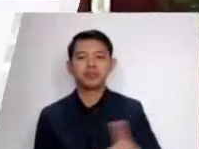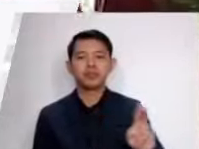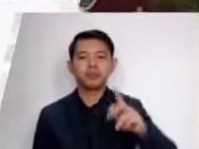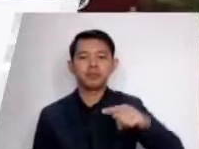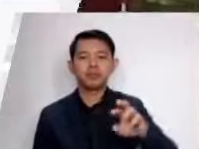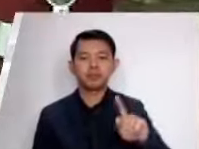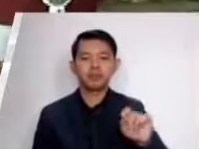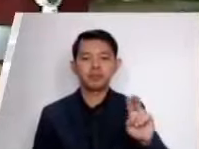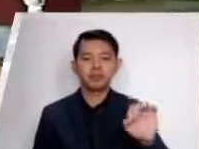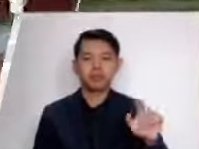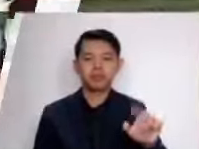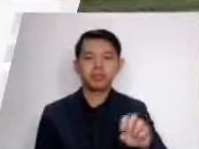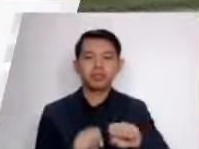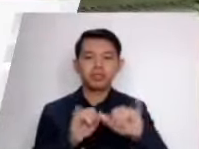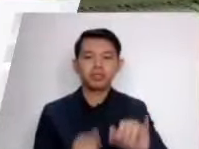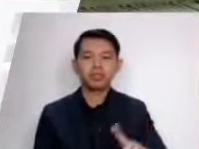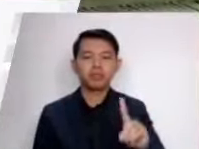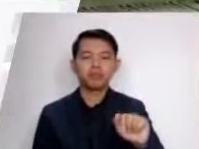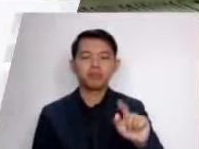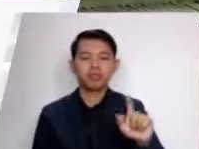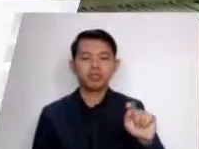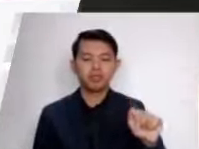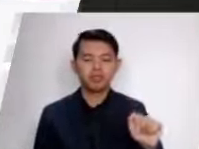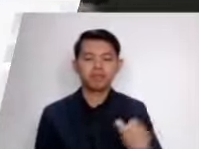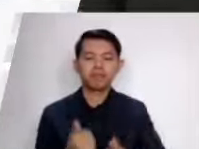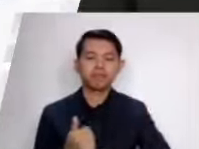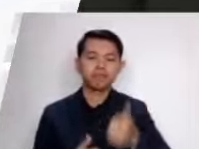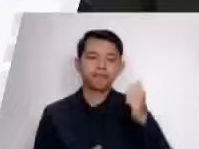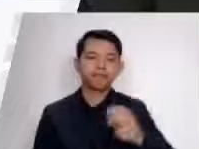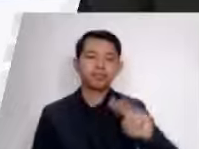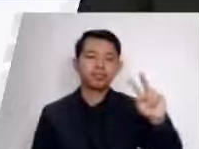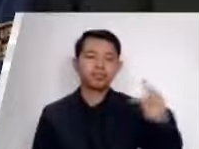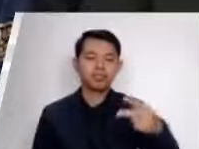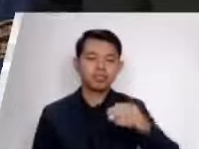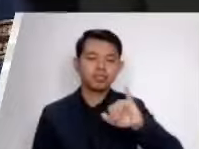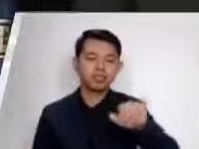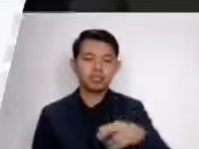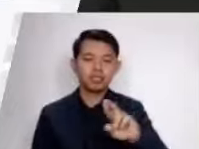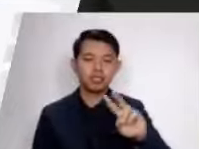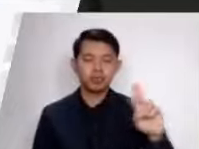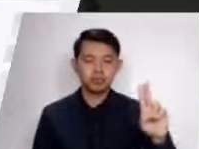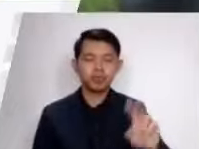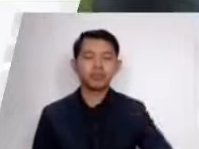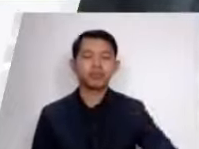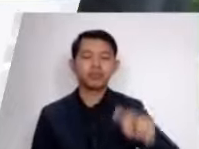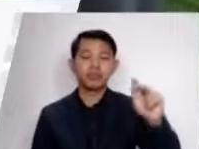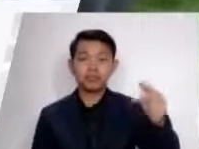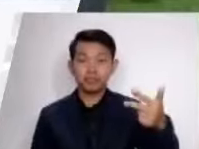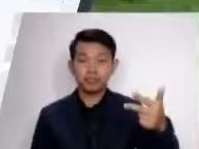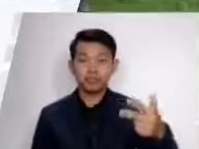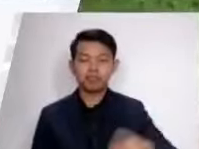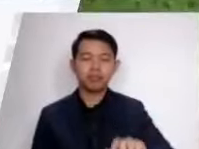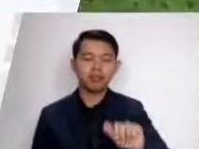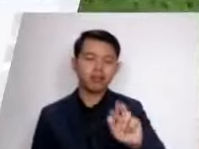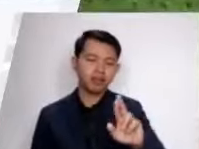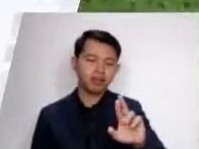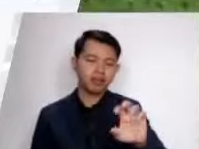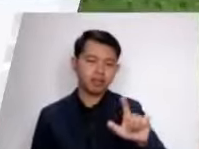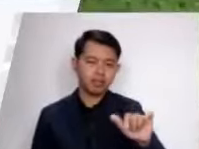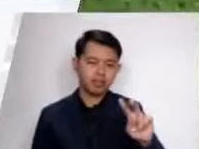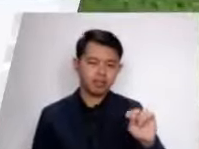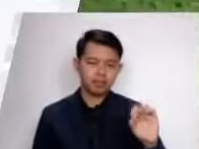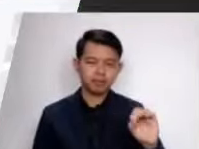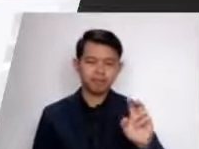804.5 points. Second place ang Jose Rizal University at third place ang Arellano University. Si